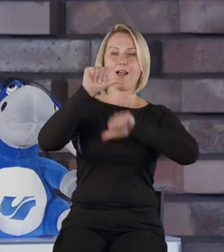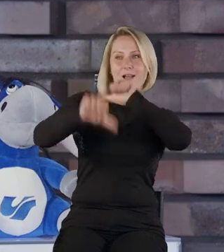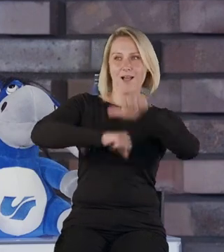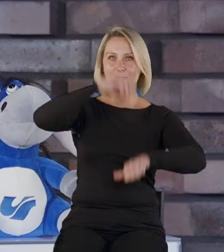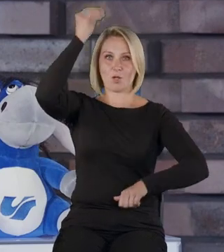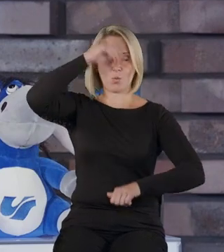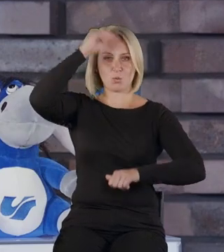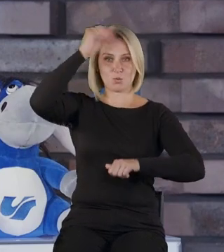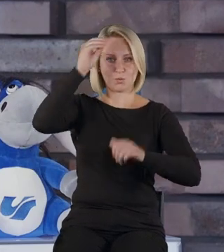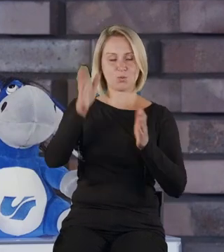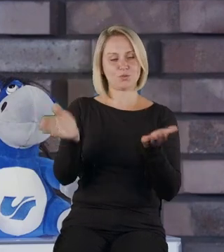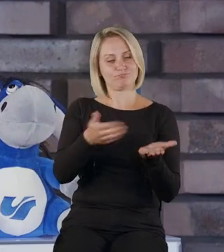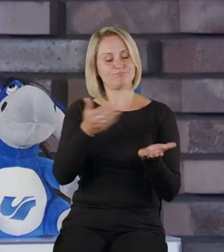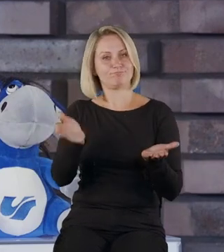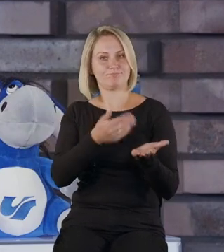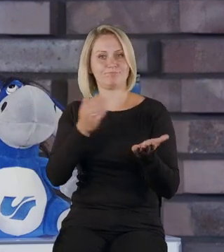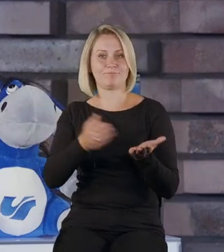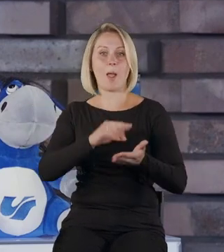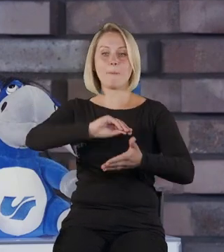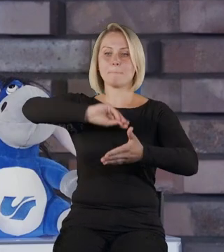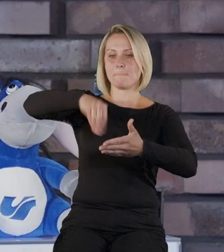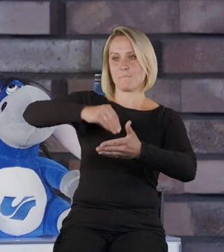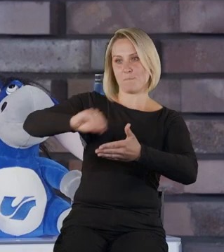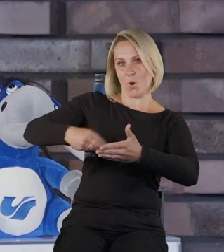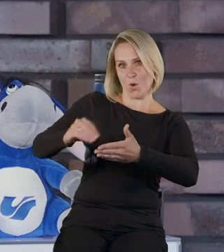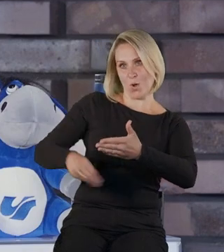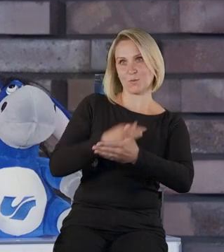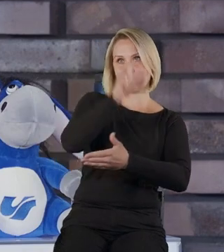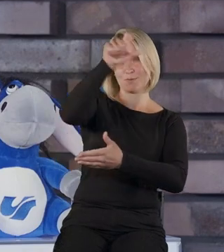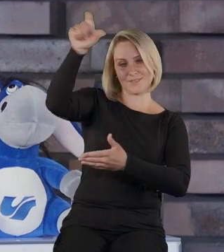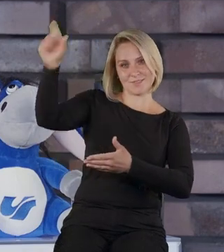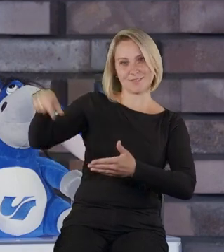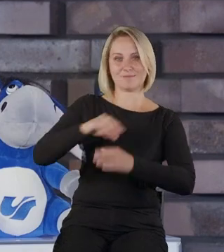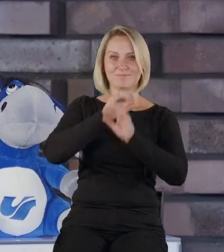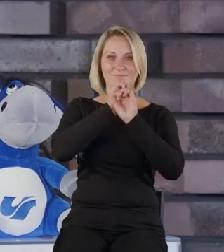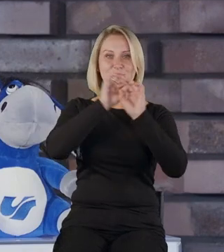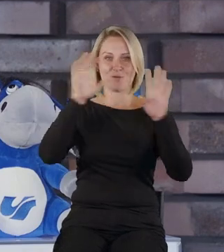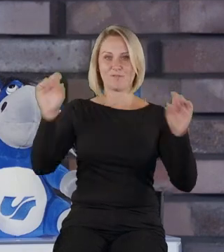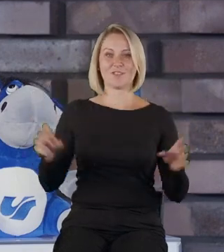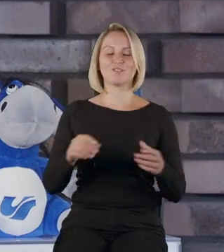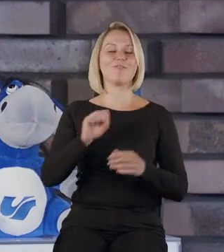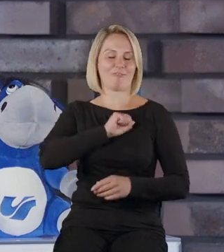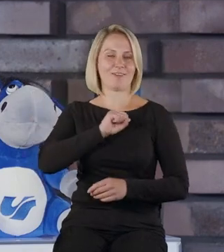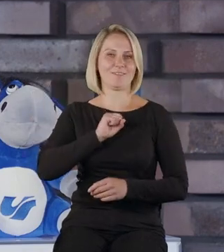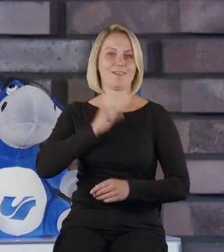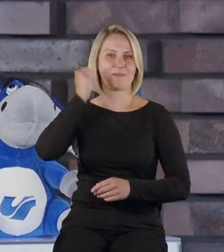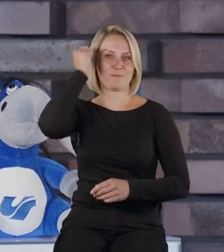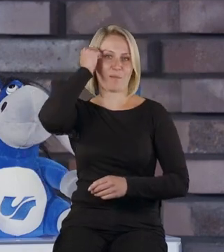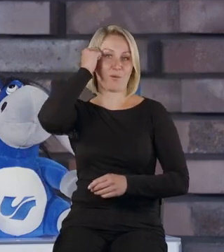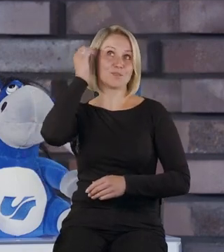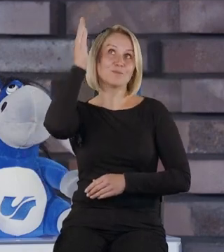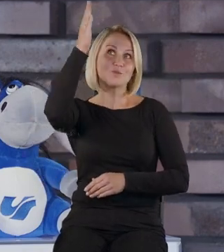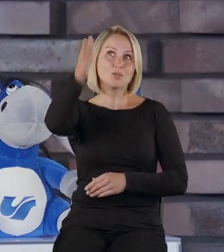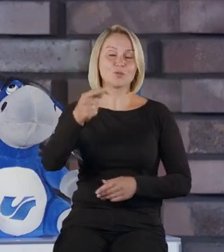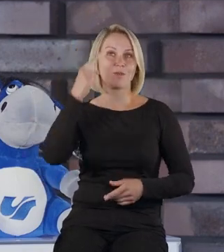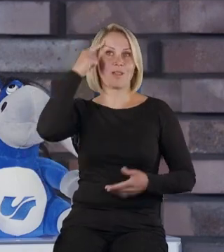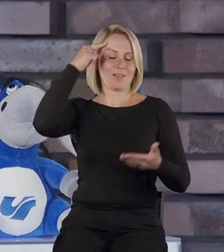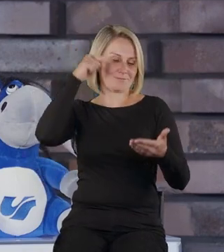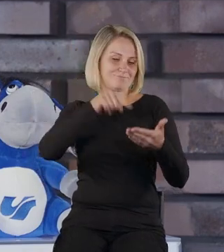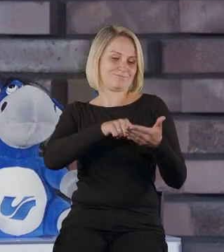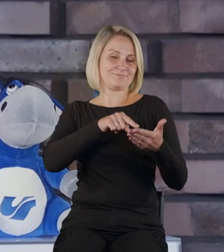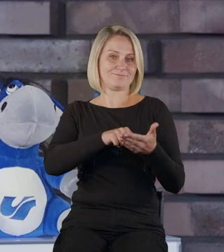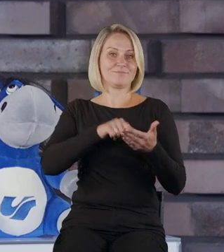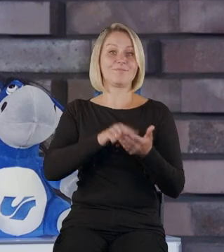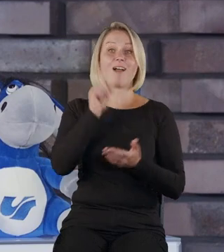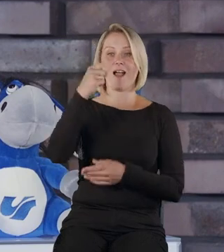lata nauki, a tuż obok nich podpisy naszych prowadzących zajęć. I wierzcie mi, jest to fajna pamiątka na przyszłe lata, ale już